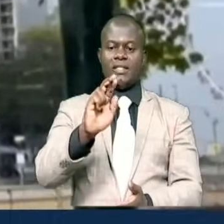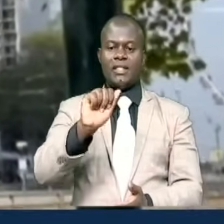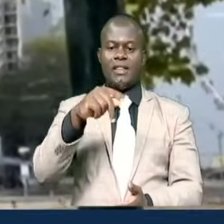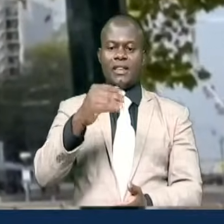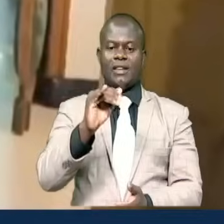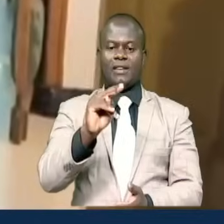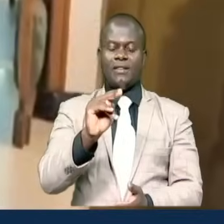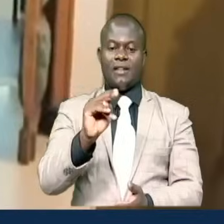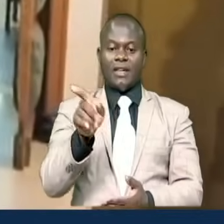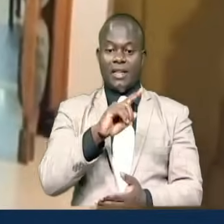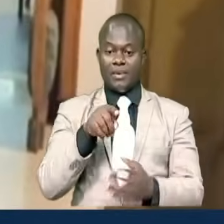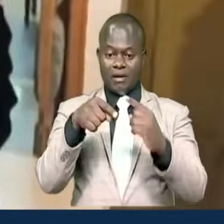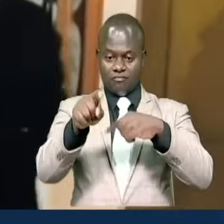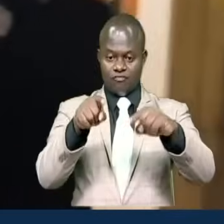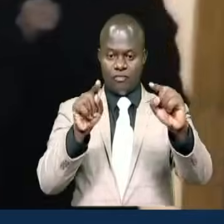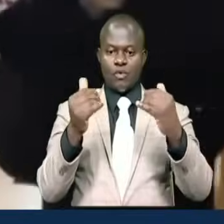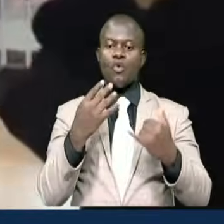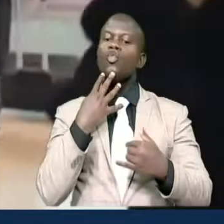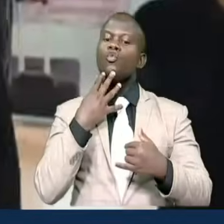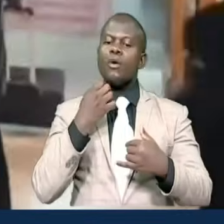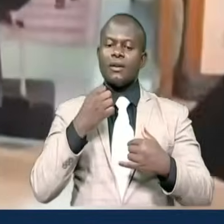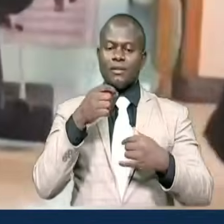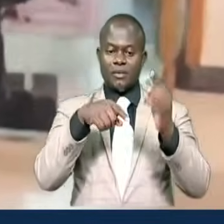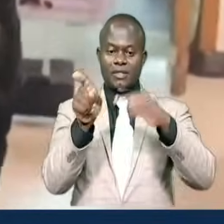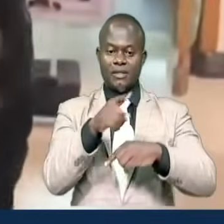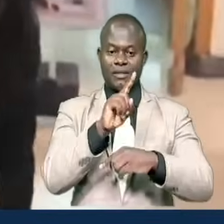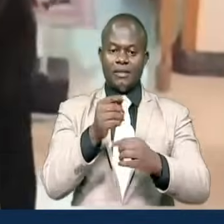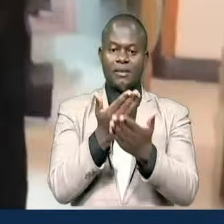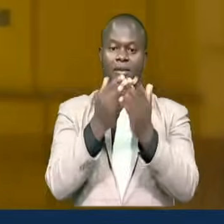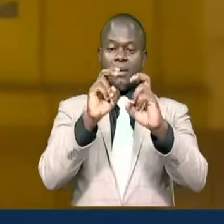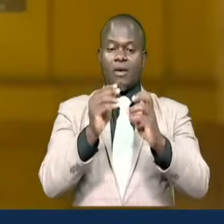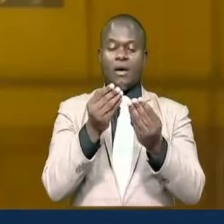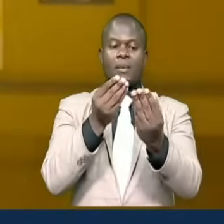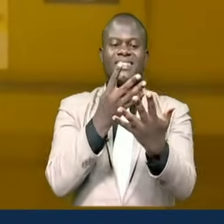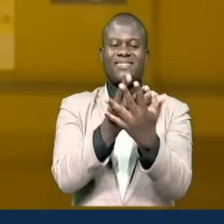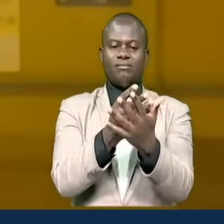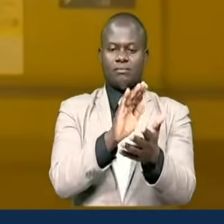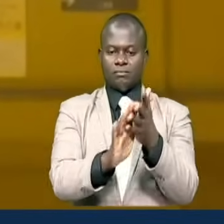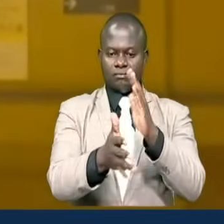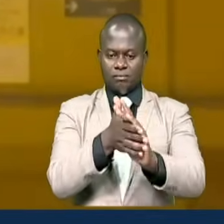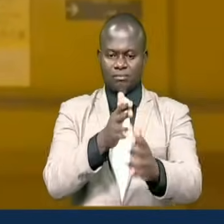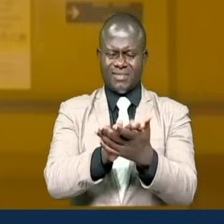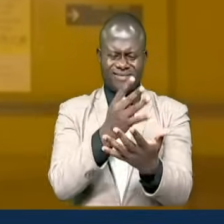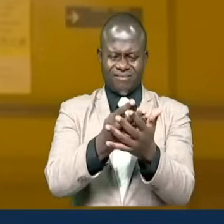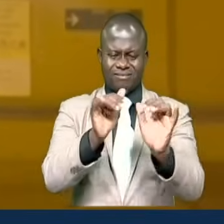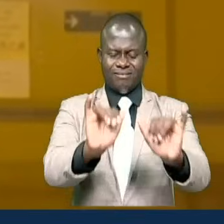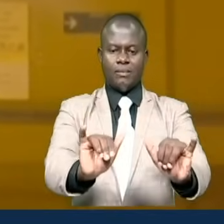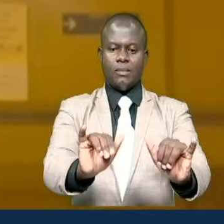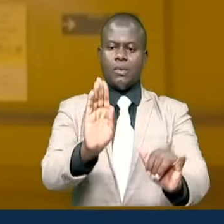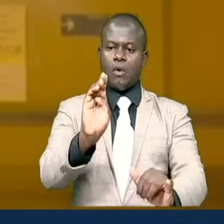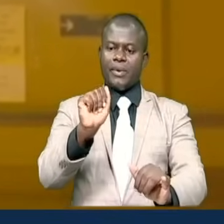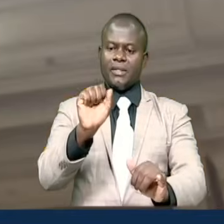ibyaha bashinjwaga kuri uyu wa kane, ubushinjacyaha bwasabye ko Twahirwa yahabwa igifungo cya burundu naho Basabose agafungwa